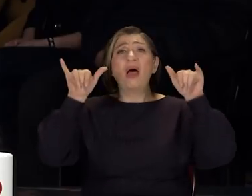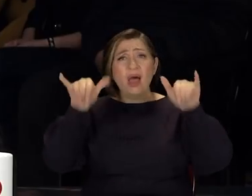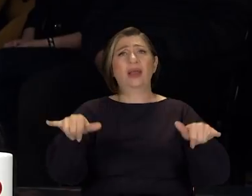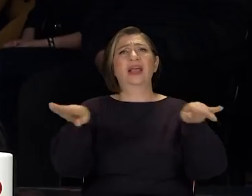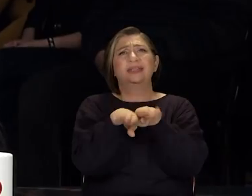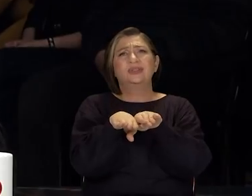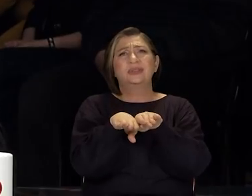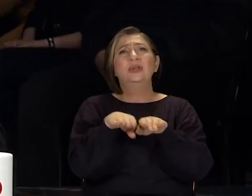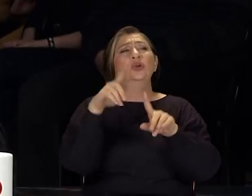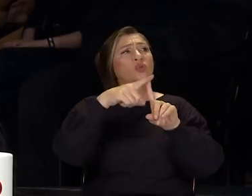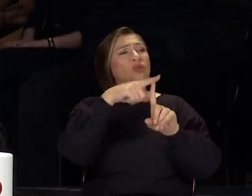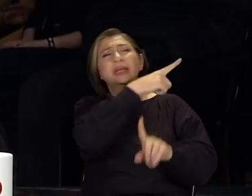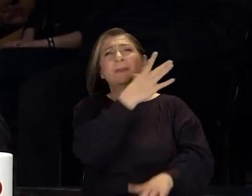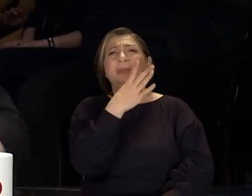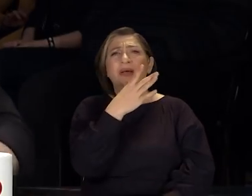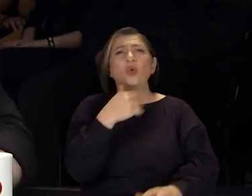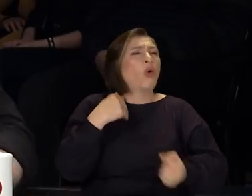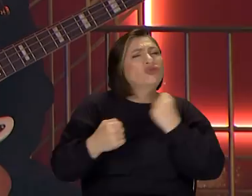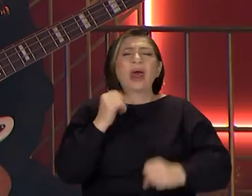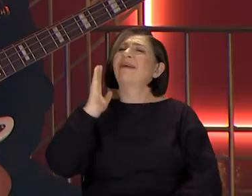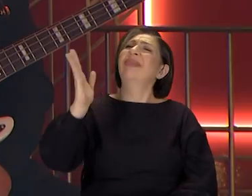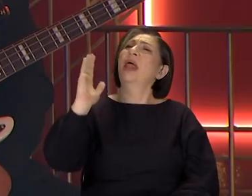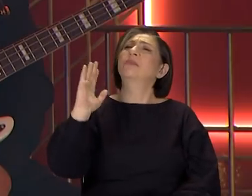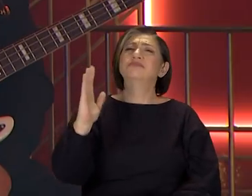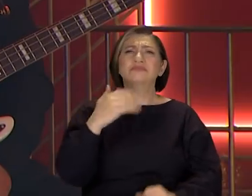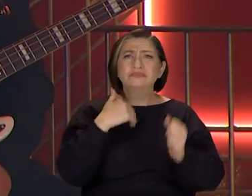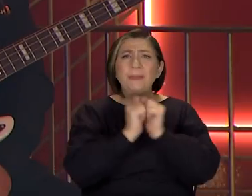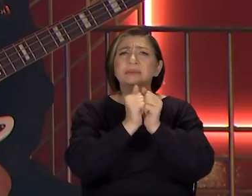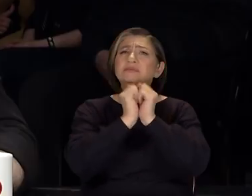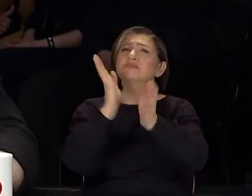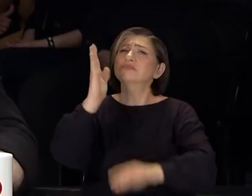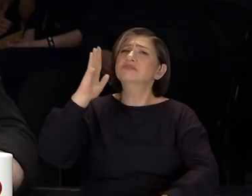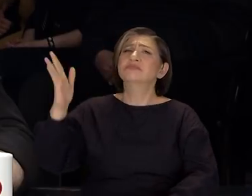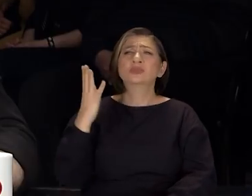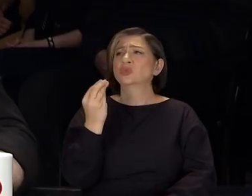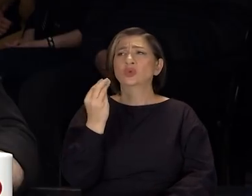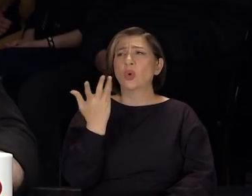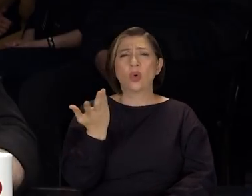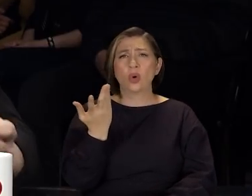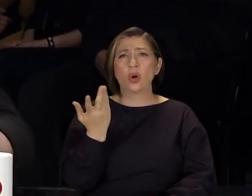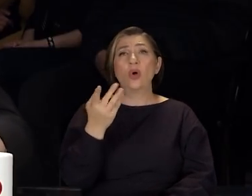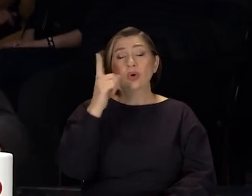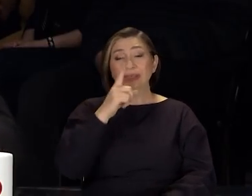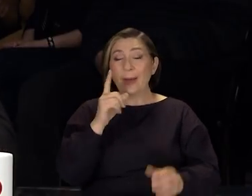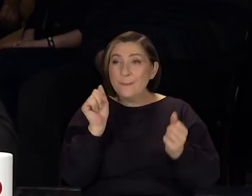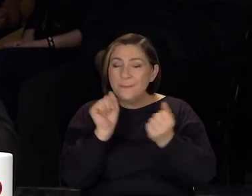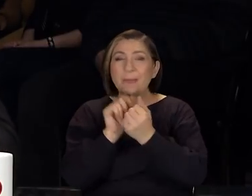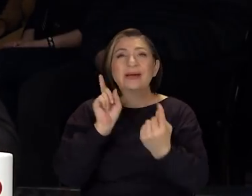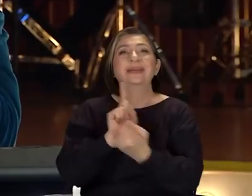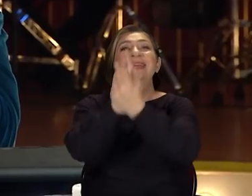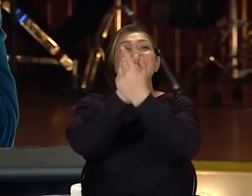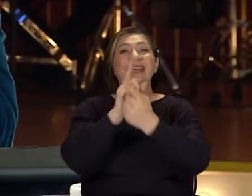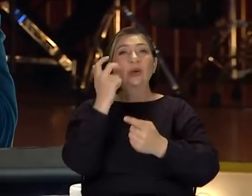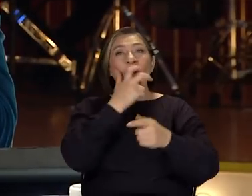bana. Koşarız, Tuncer de bilir zaten. Yani bayağı da koştuk, onunla da beraber koştuk. Onun için kavuşmak olarak gördüğüm